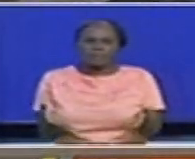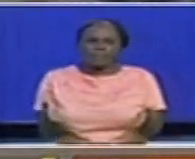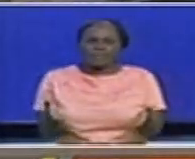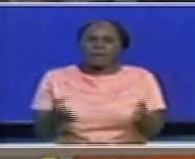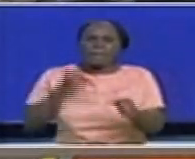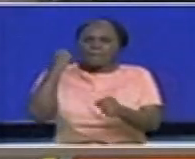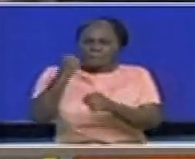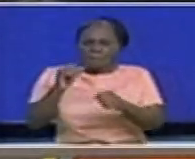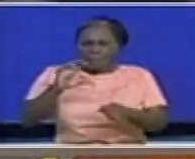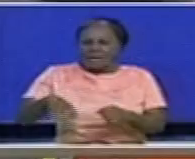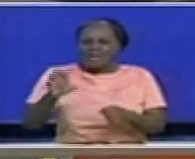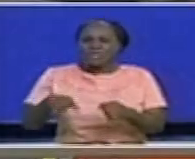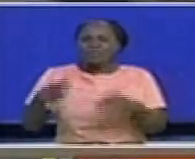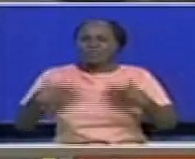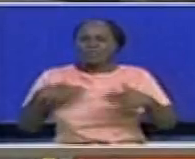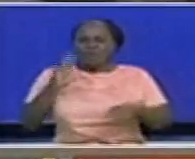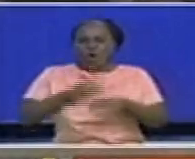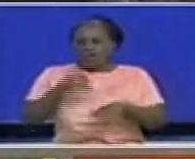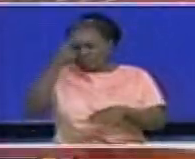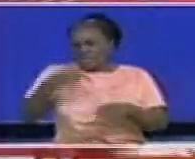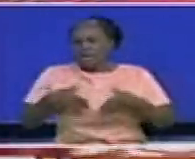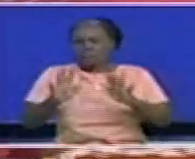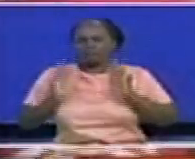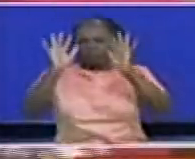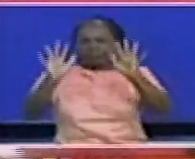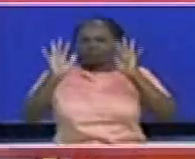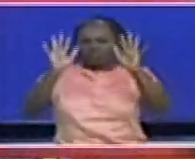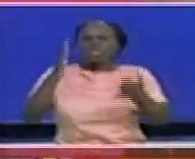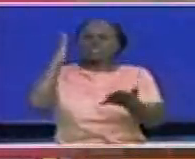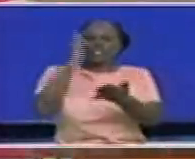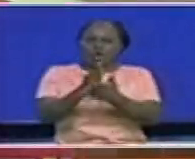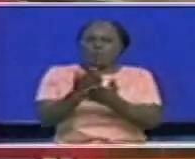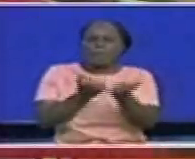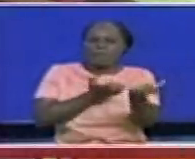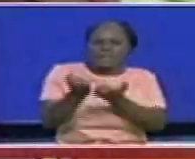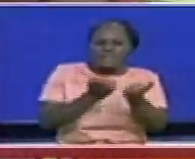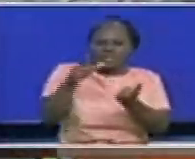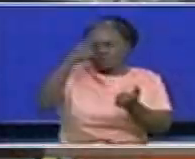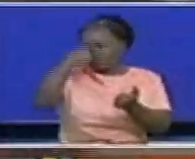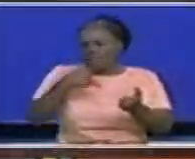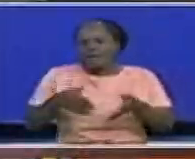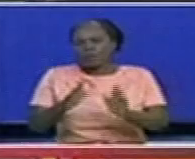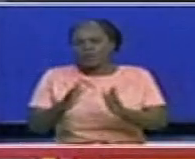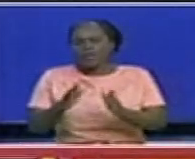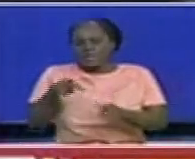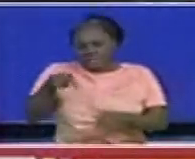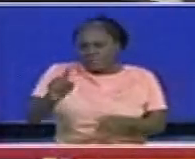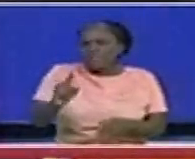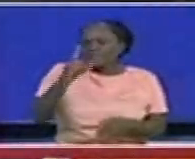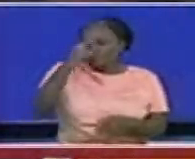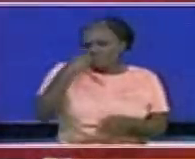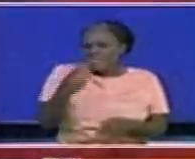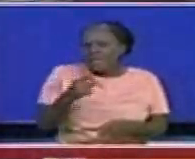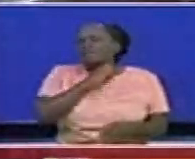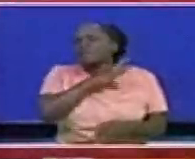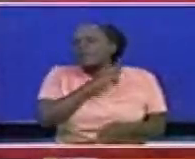Wahudumu wa matatu kwenye barabara kuu ya Thika walifanya mgomo na kutatiza pakubwa shughuli kwenye barabara hiyo. Wahudumu hao walilalama